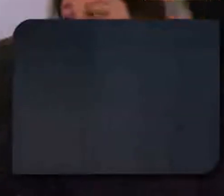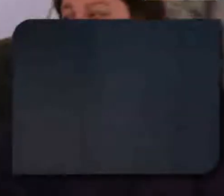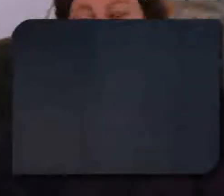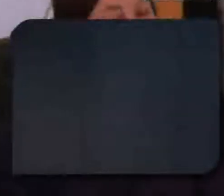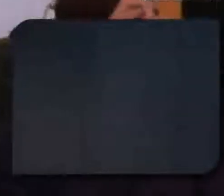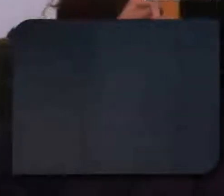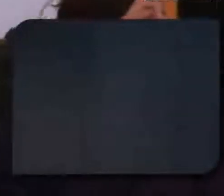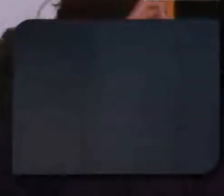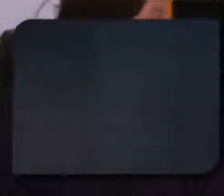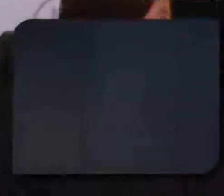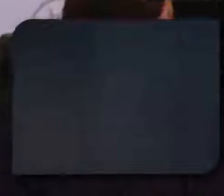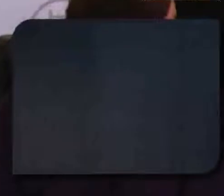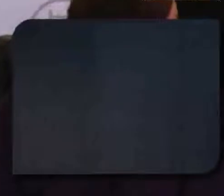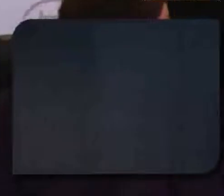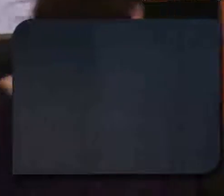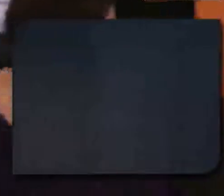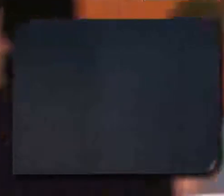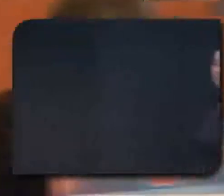danke